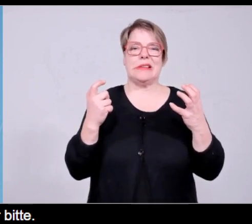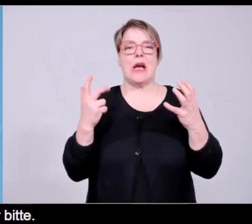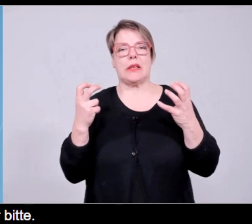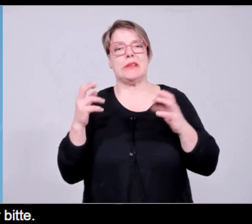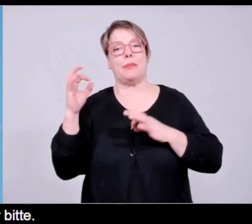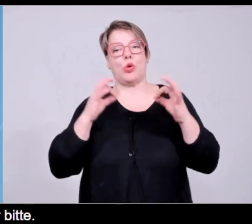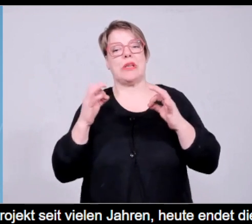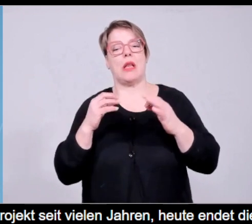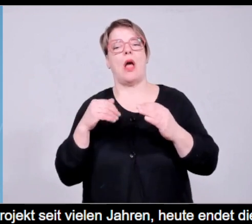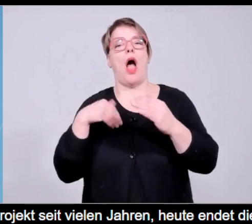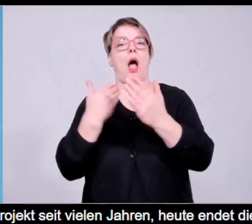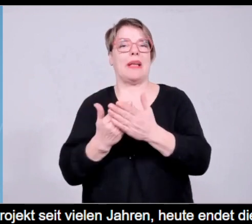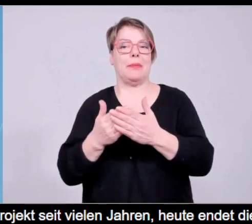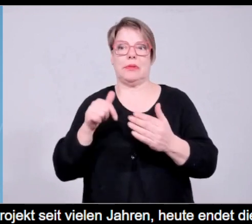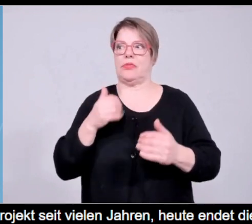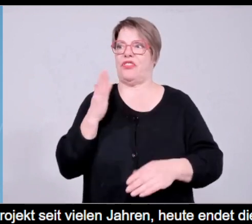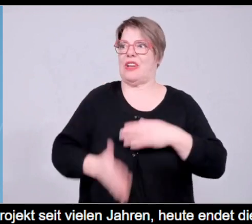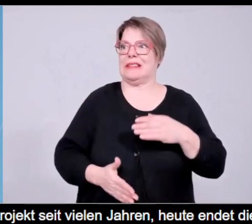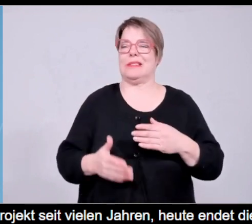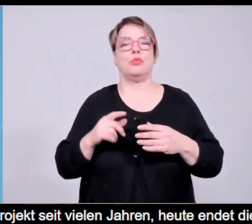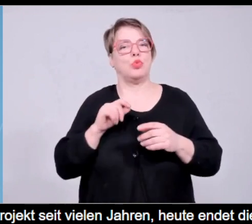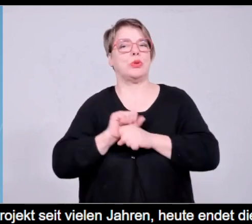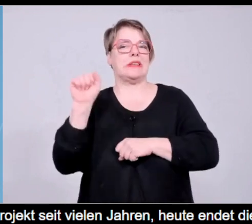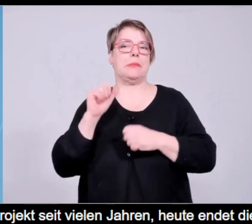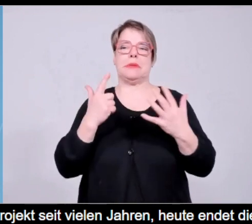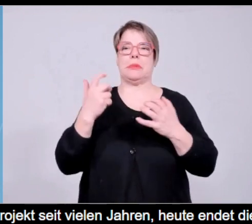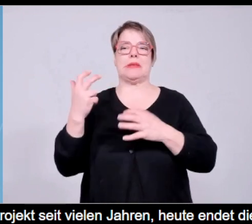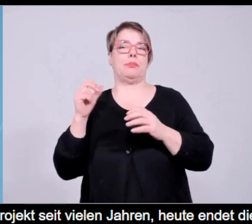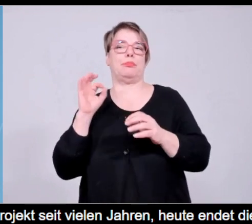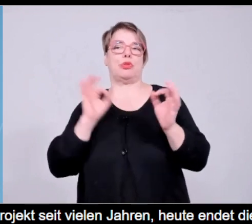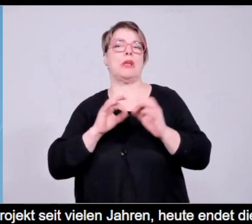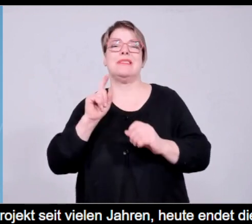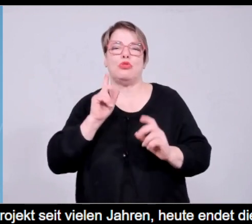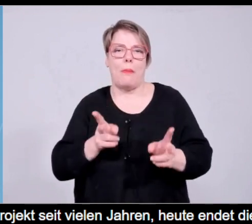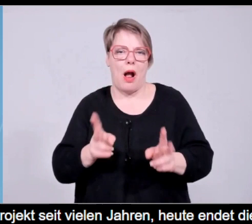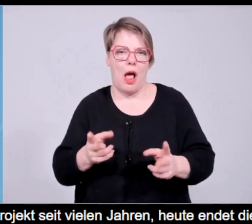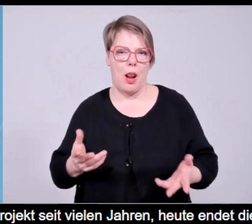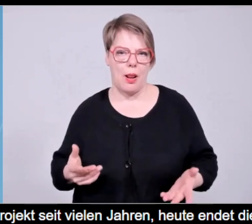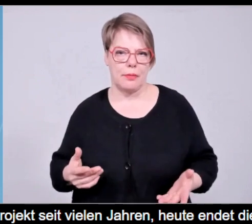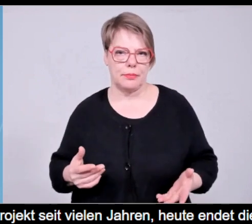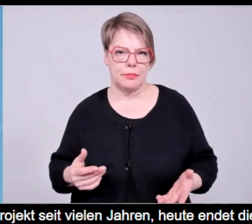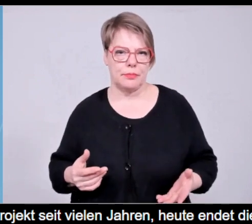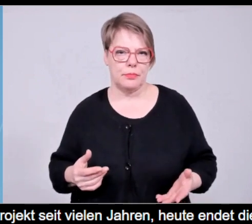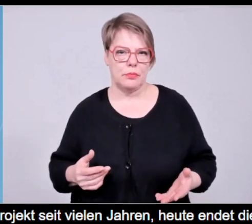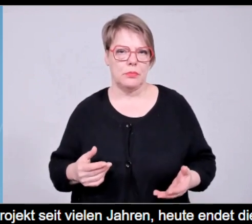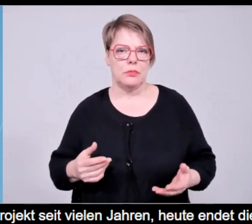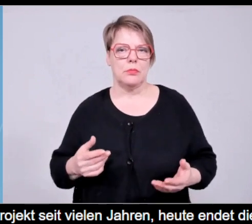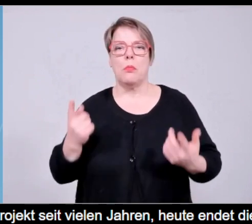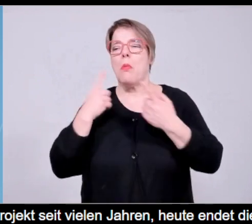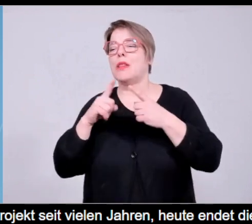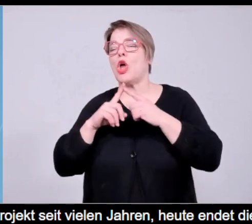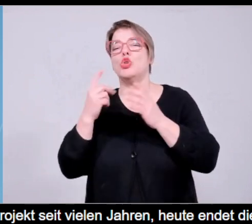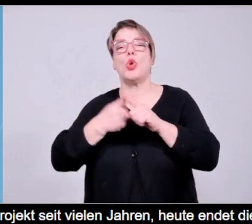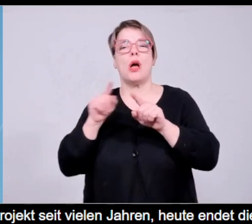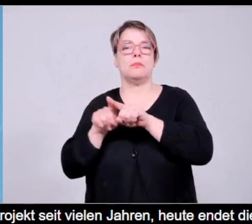und es sind noch einige Zwischenschritte zu erledigen. Und deswegen, weil es auch ein vollkommen neues Steuerverfahren ist in